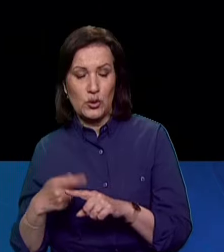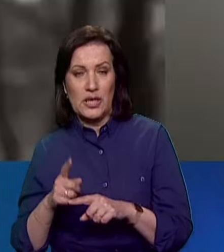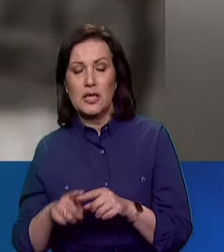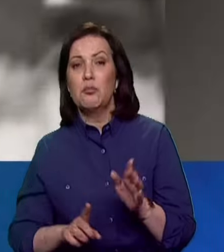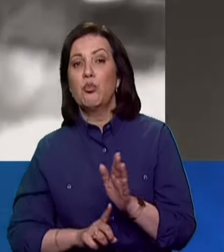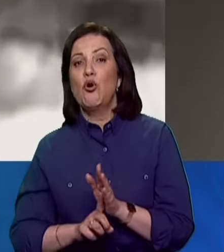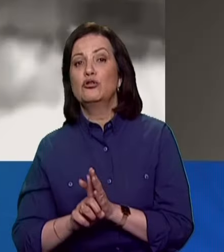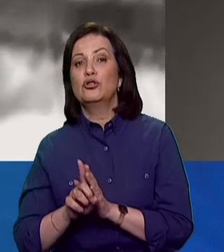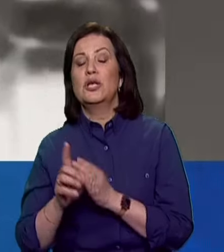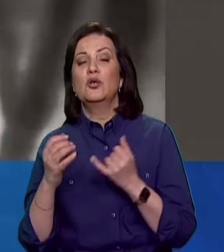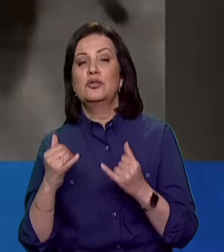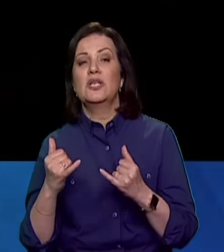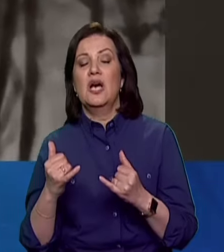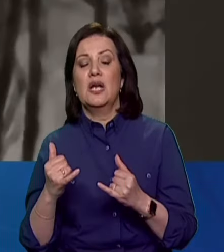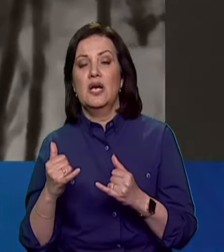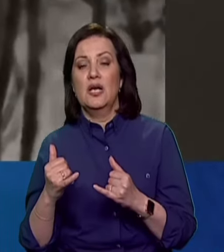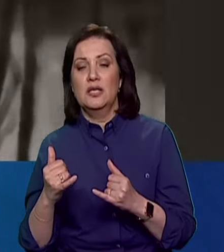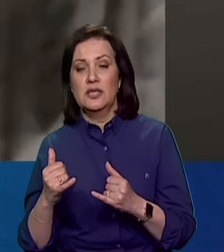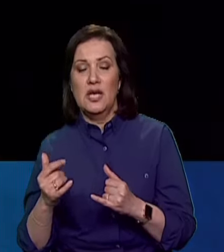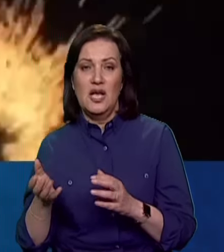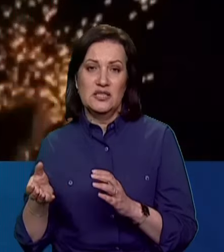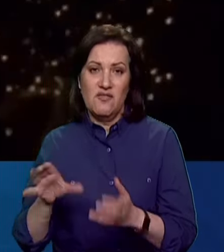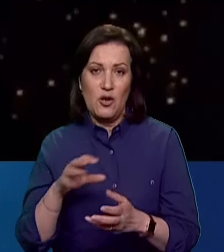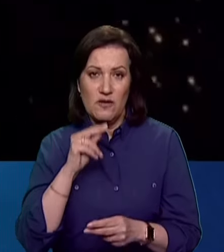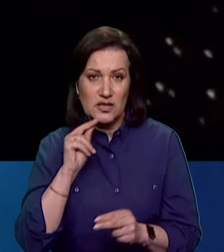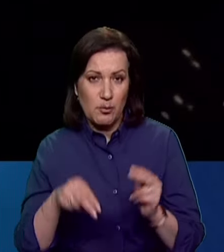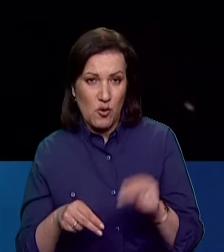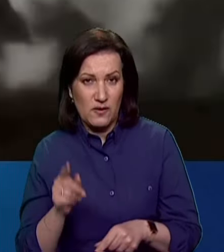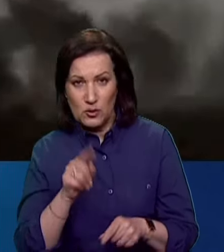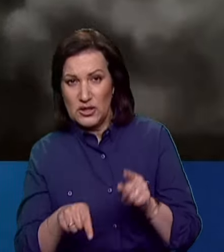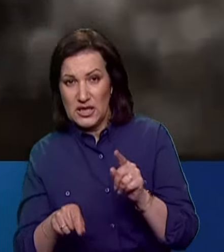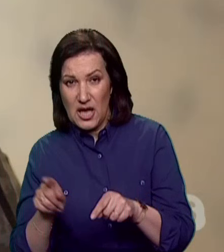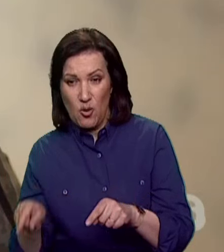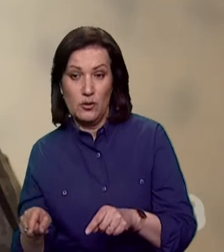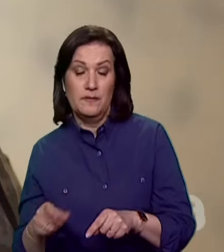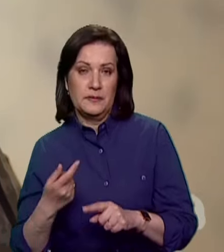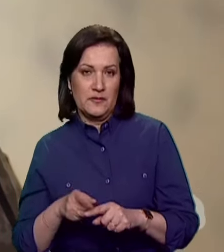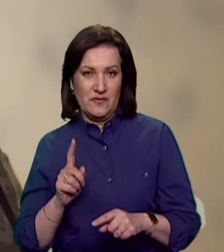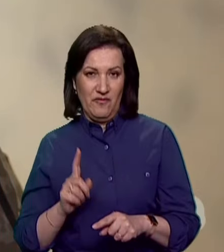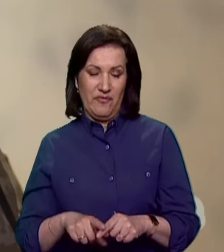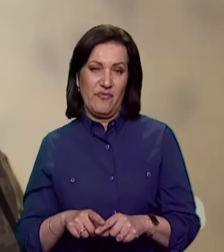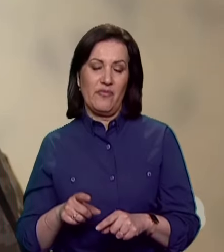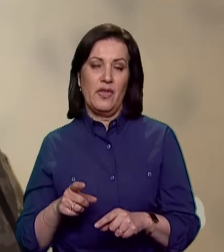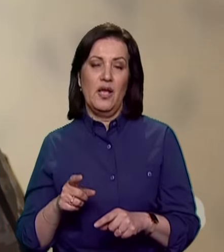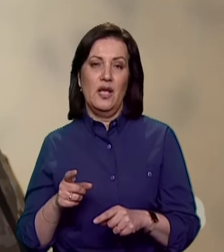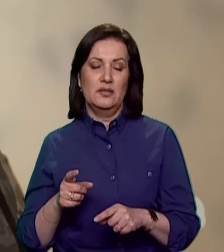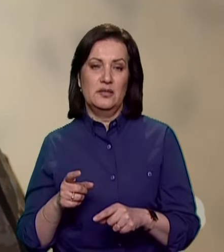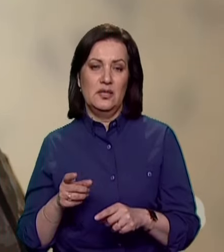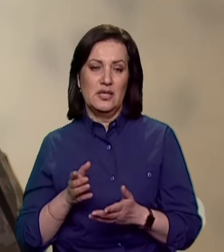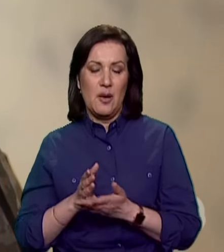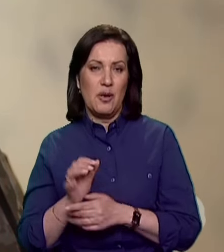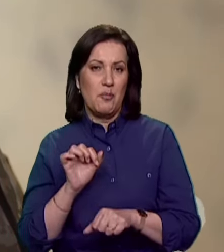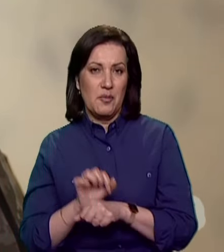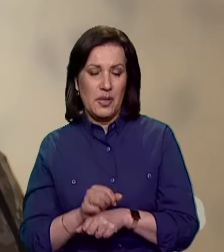які починають зараз звалювати провину один на одного. Також на цих напрямках, звичайно, що припинено